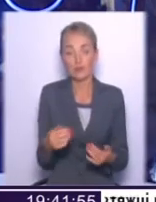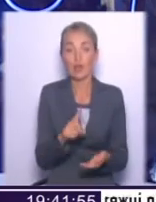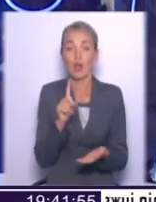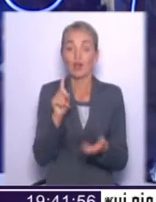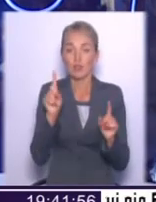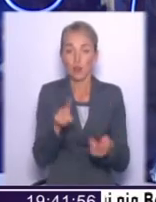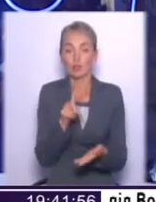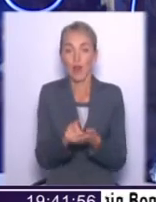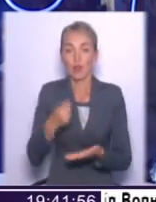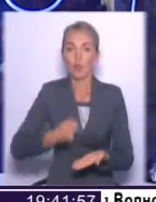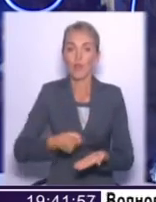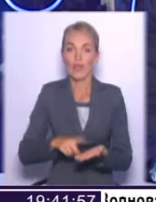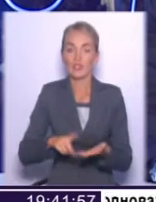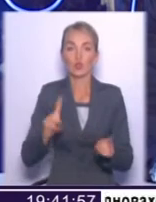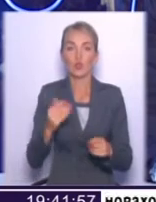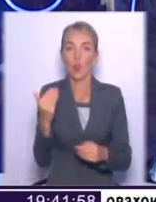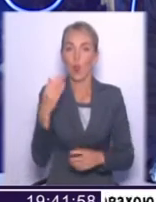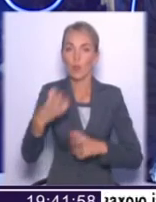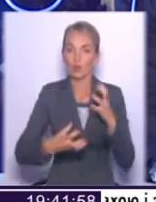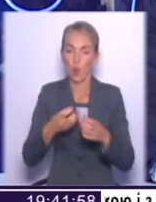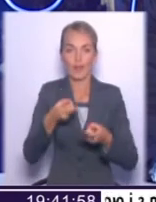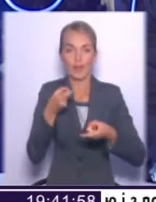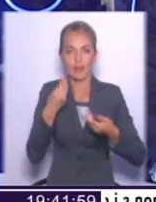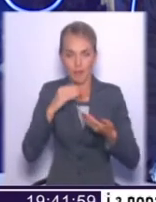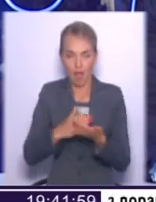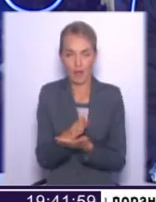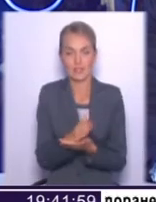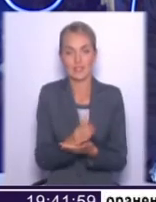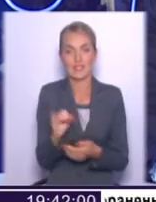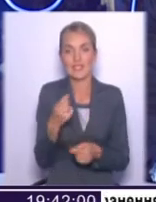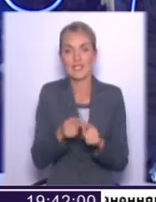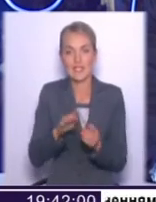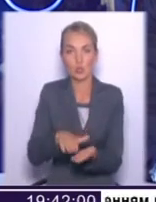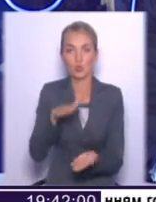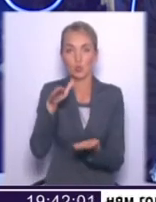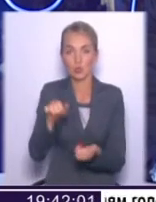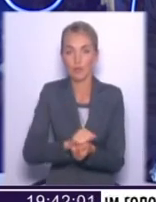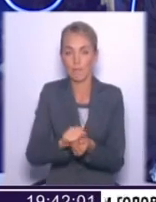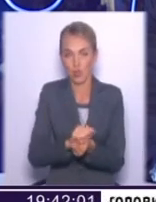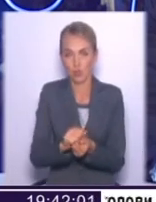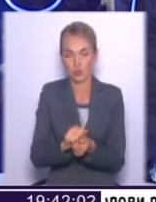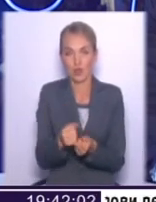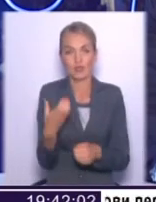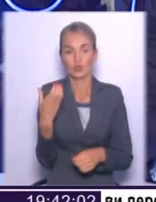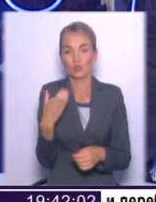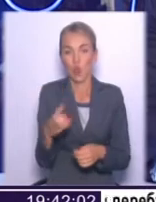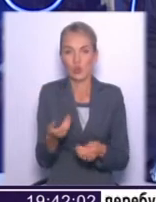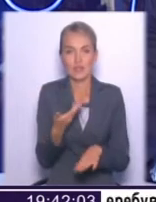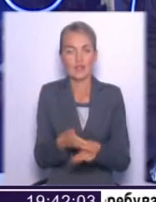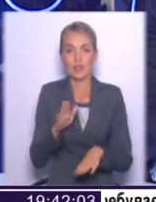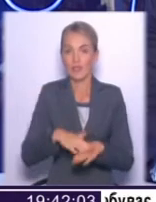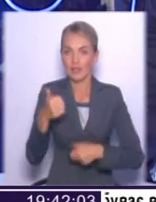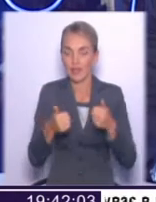що його помідори справді якісні, що вони існують, і цей стус папіру, який реально досягає сотень, а в складних